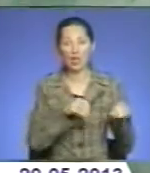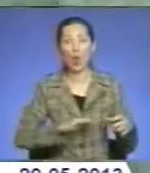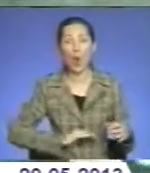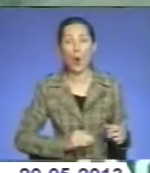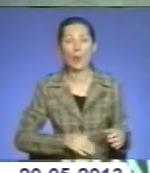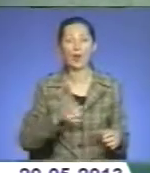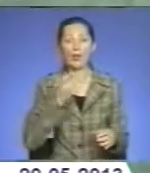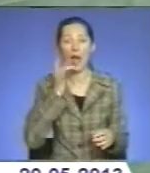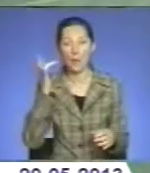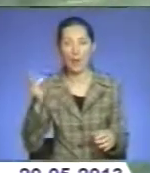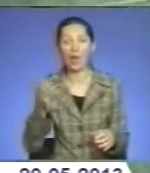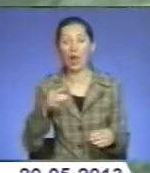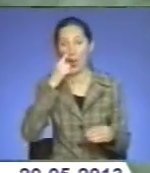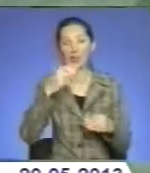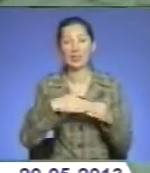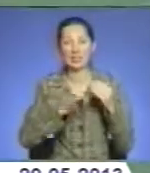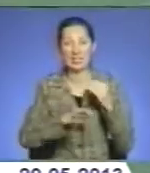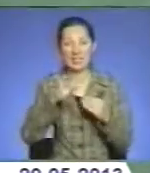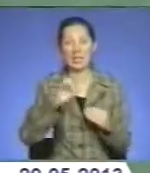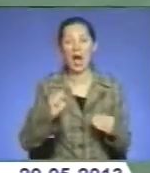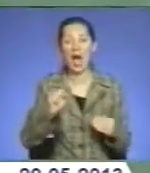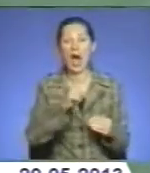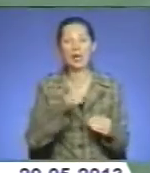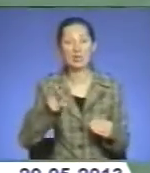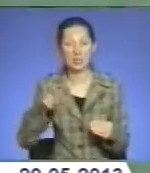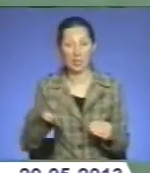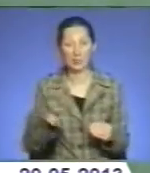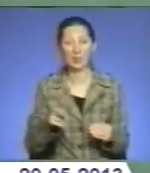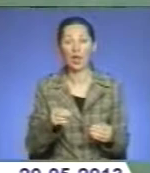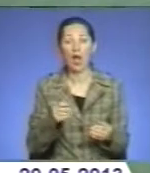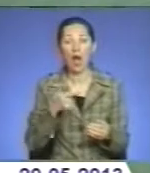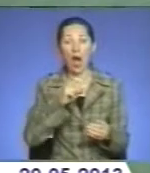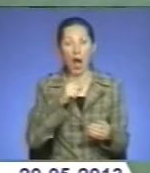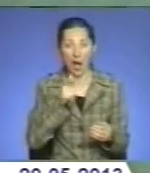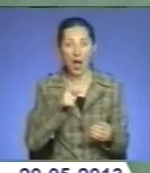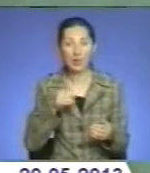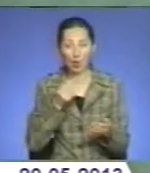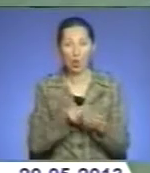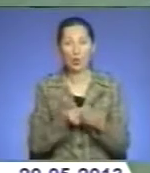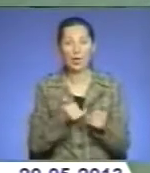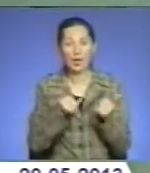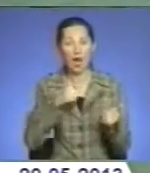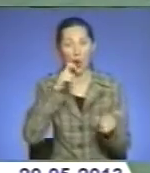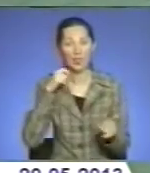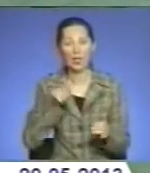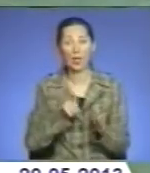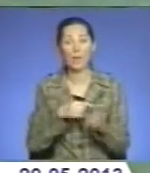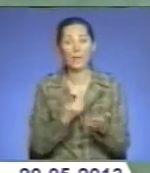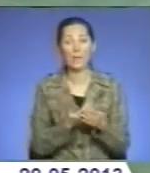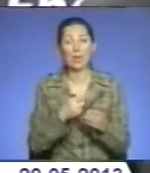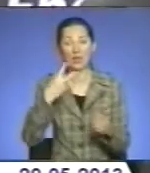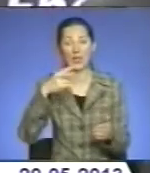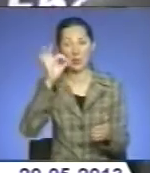Сходу та Азії. За розрахунками експертів, скраплений газ обійдеться Україні щонайменше на 20% дешевше за